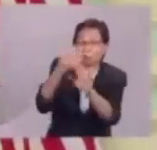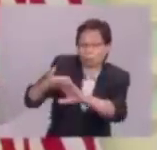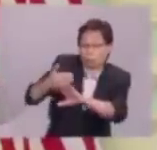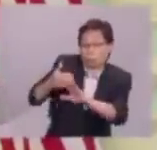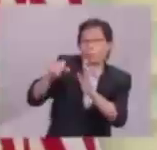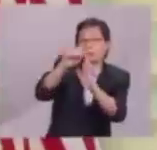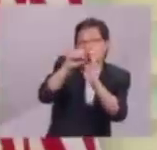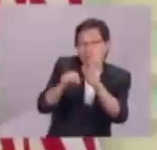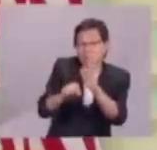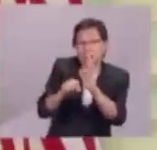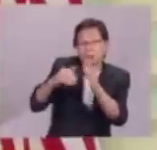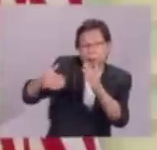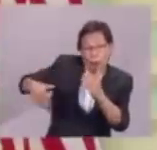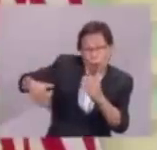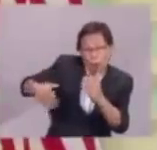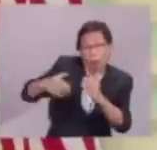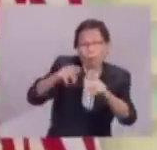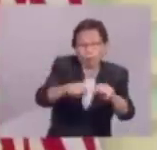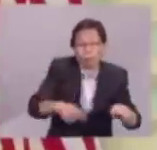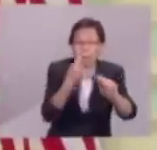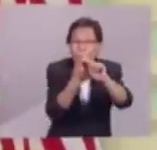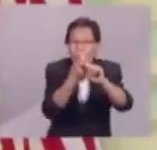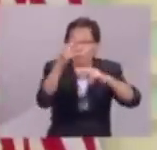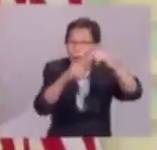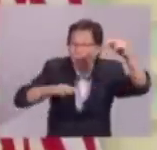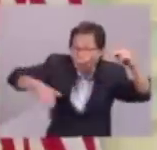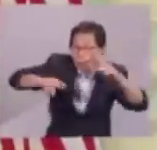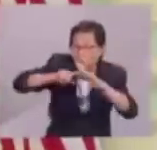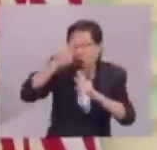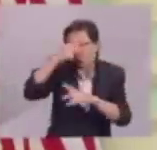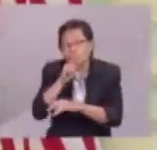tapak binaan dibenarkan beroperasi adalah untuk